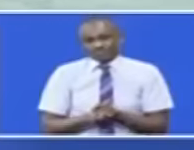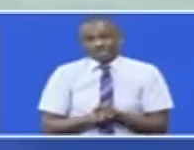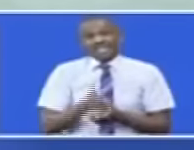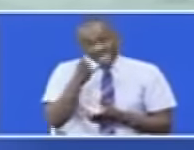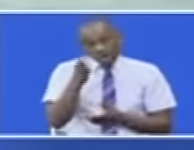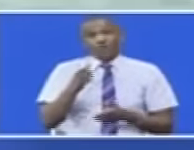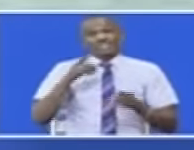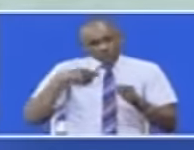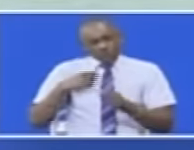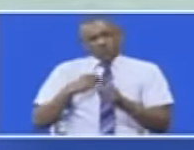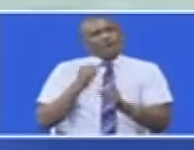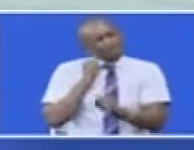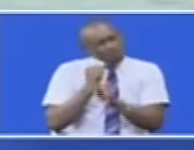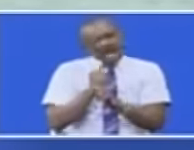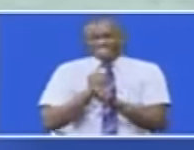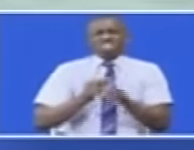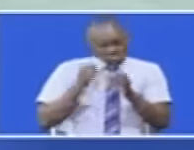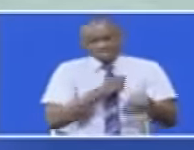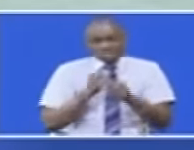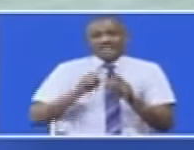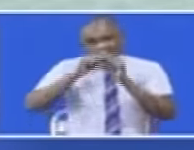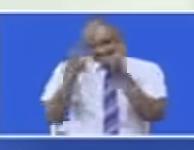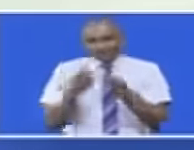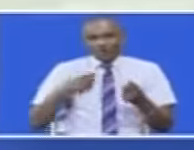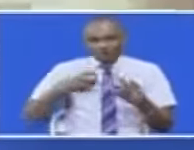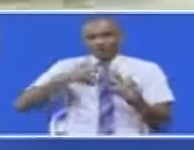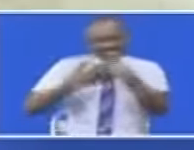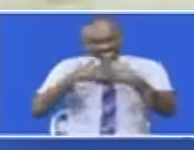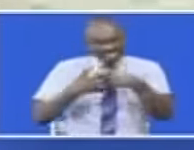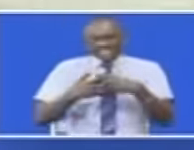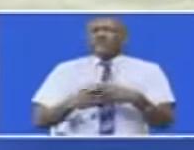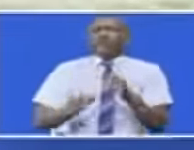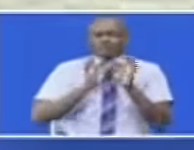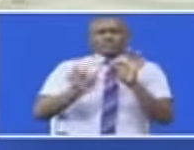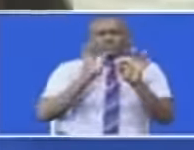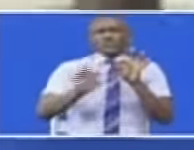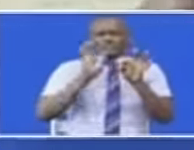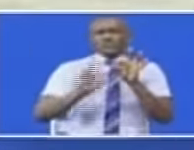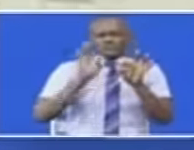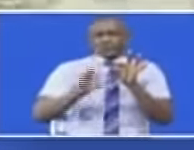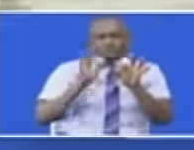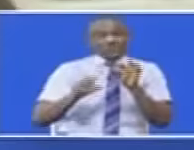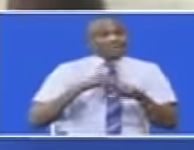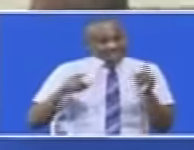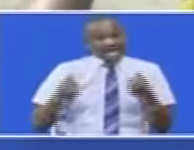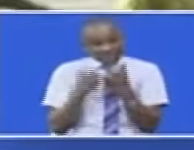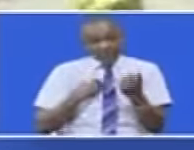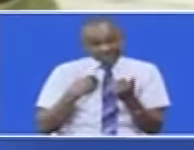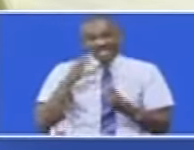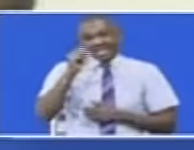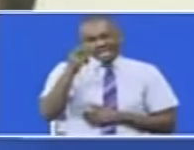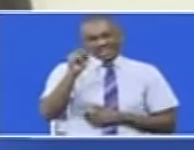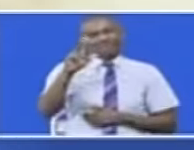Mwenye nguvu kupishwa. Timu ya Machinery inaonekana kuibuka kidedea. Lakini ile ya Carnival